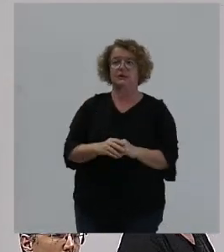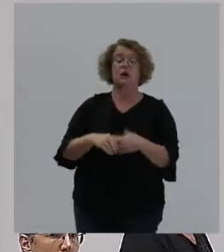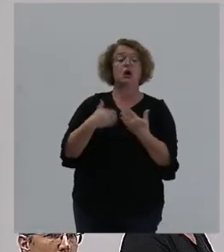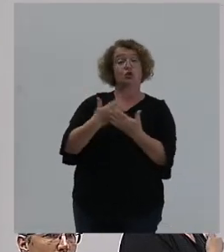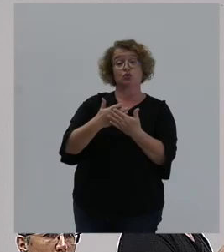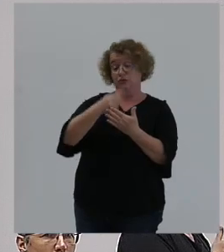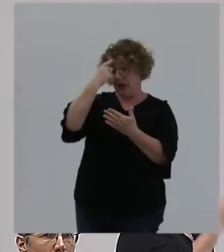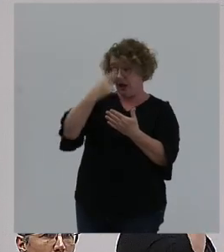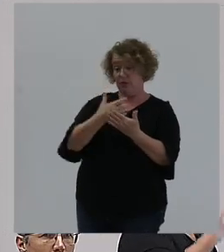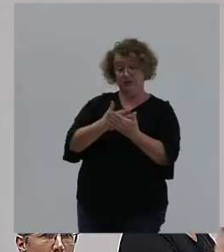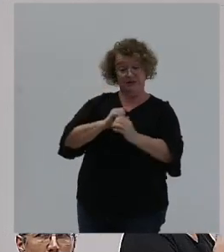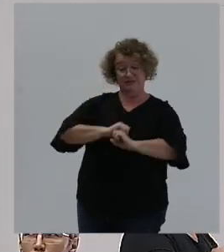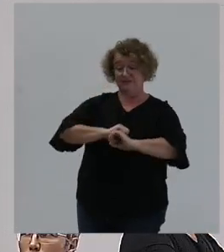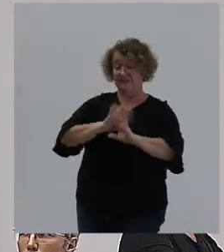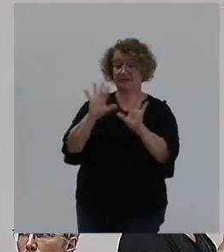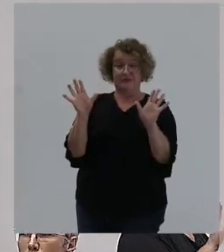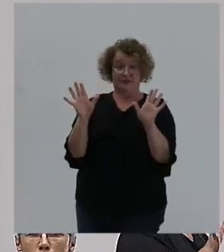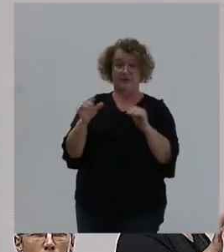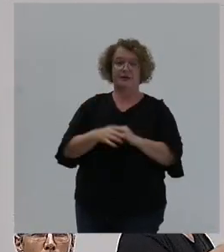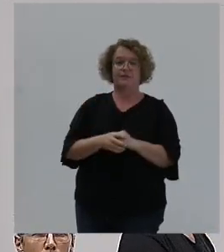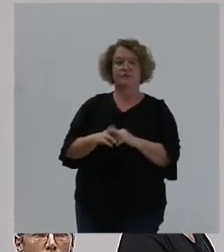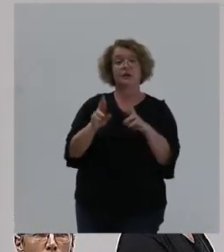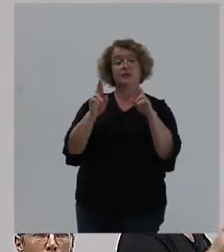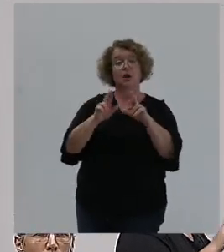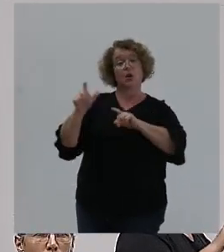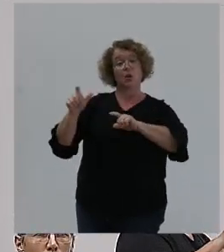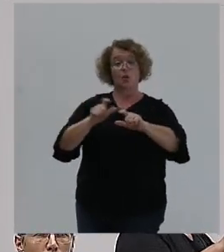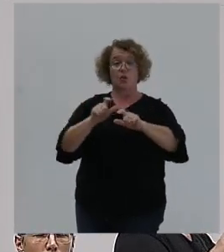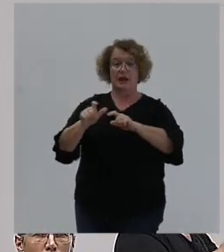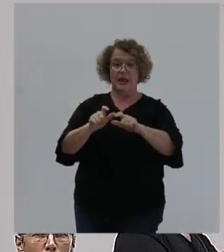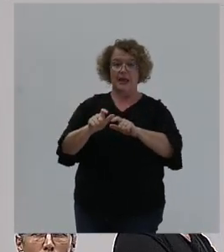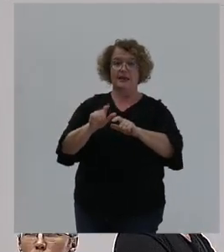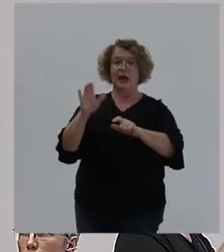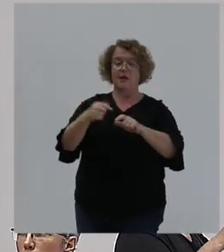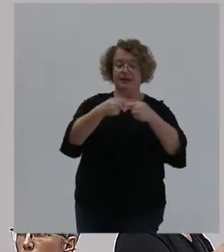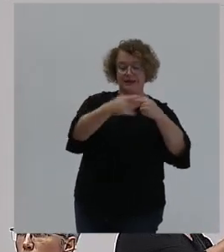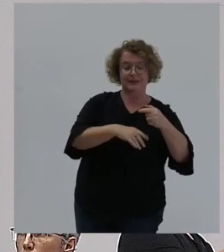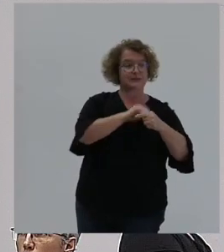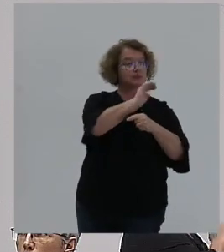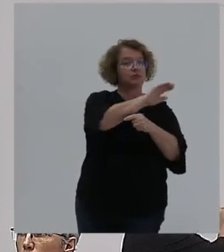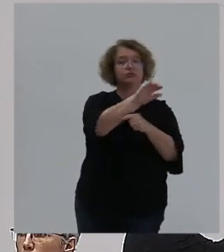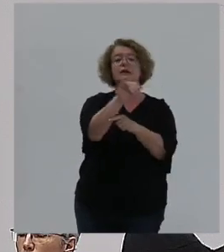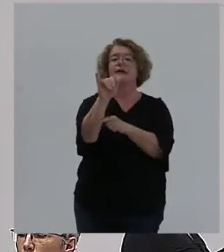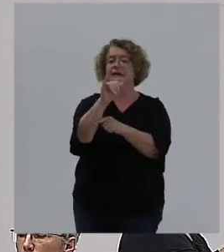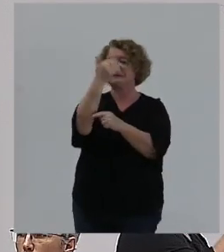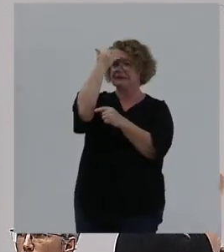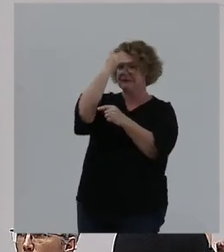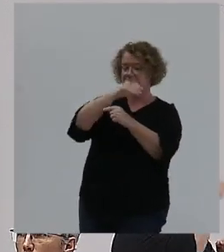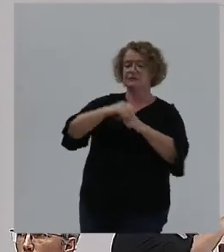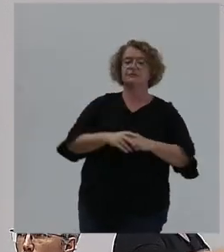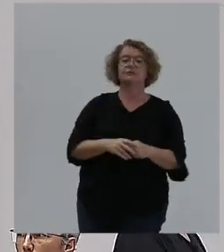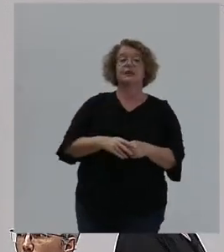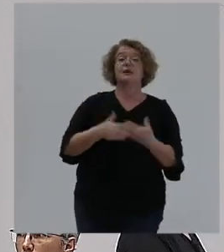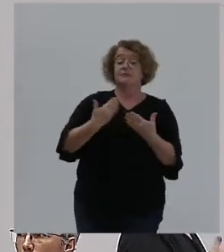plutôt clair, je pense, et j'espère que nos collègues sauront à qui s'adresser. Mais encore une fois, c'est une mesure prise